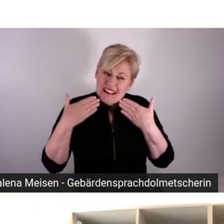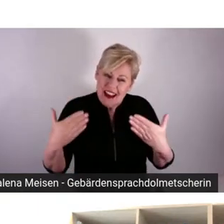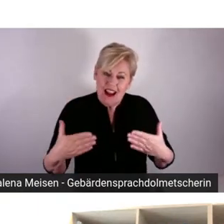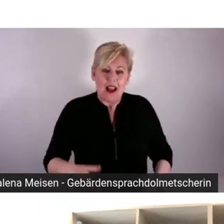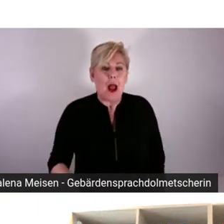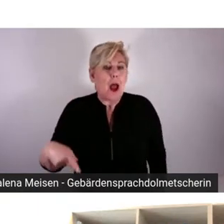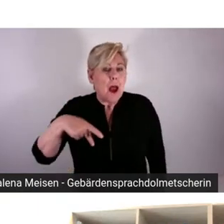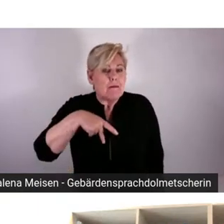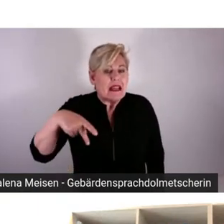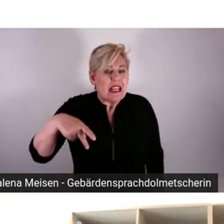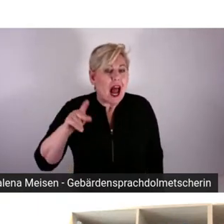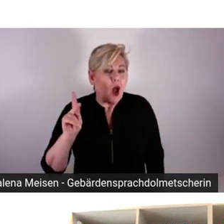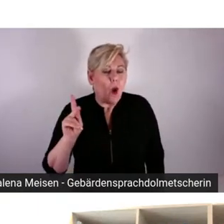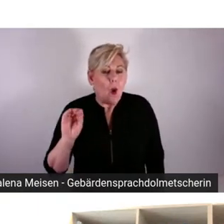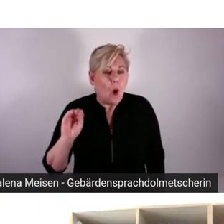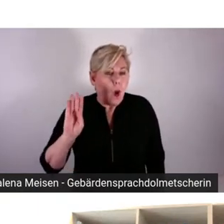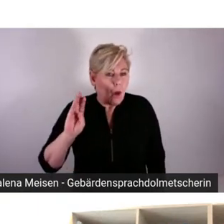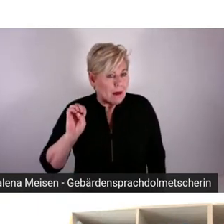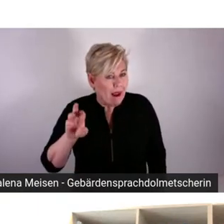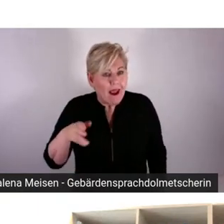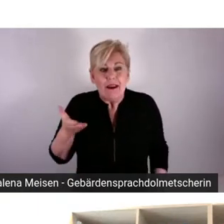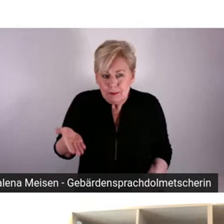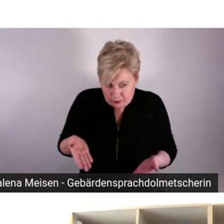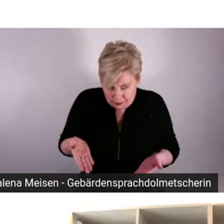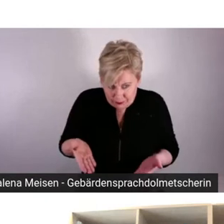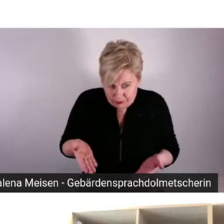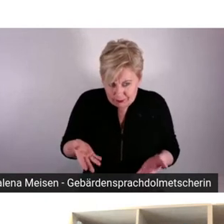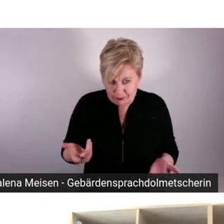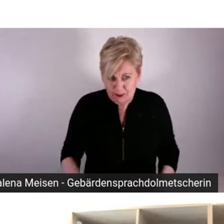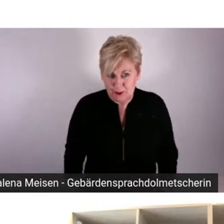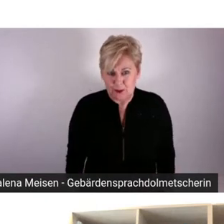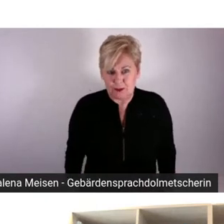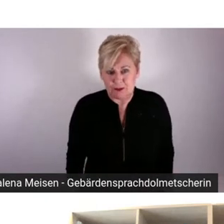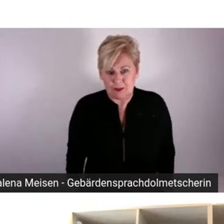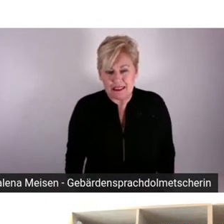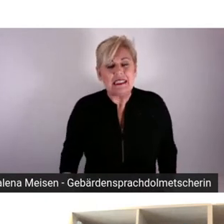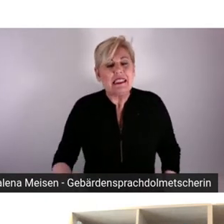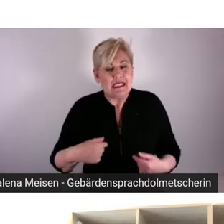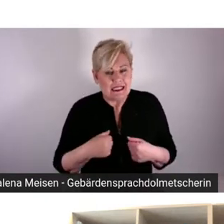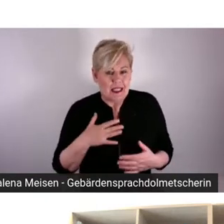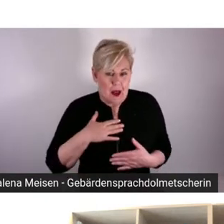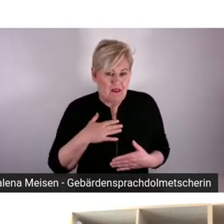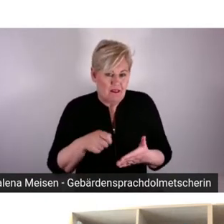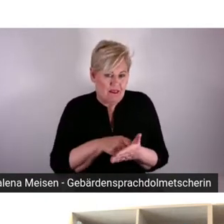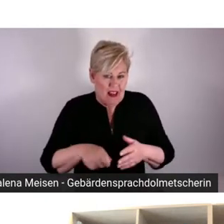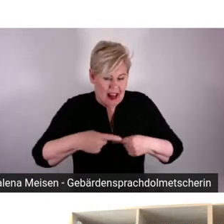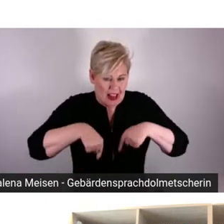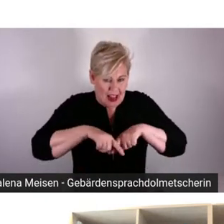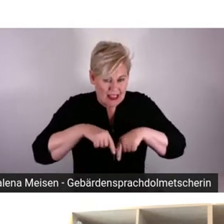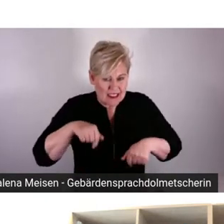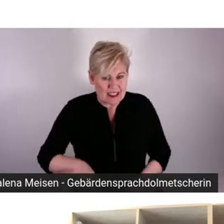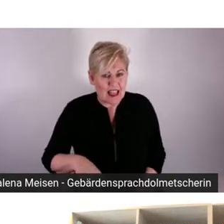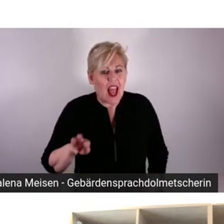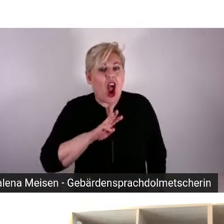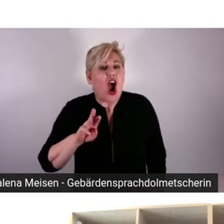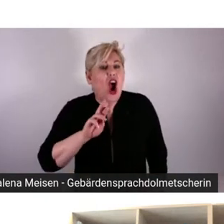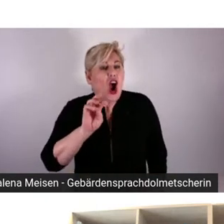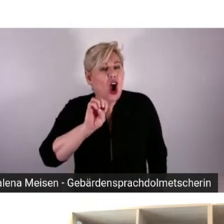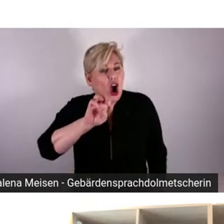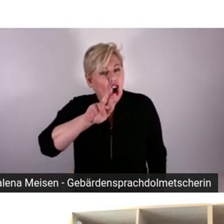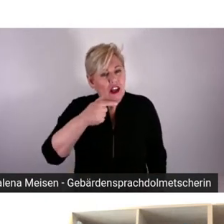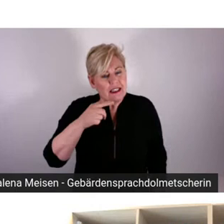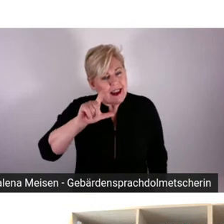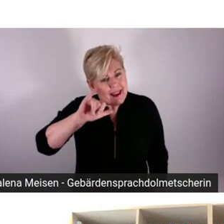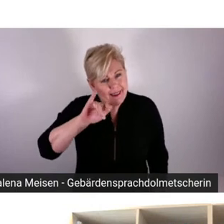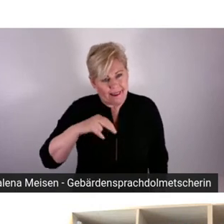Pascal Kober, von wo dürfen wir Sie sehen und hören? Ich bin in meinem Wahlkreis, Wahlkreis Reutlingen, südlich von Stuttgart,